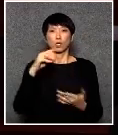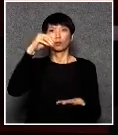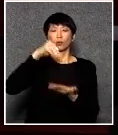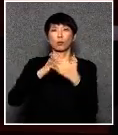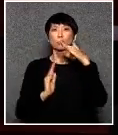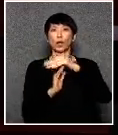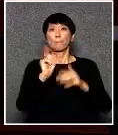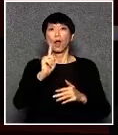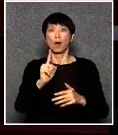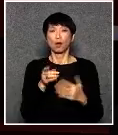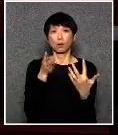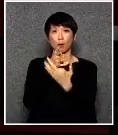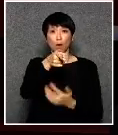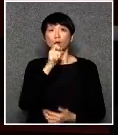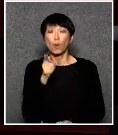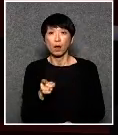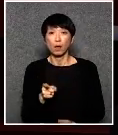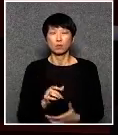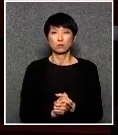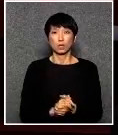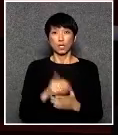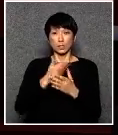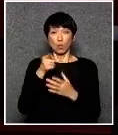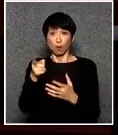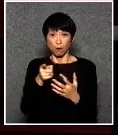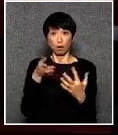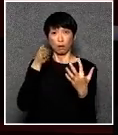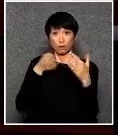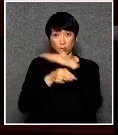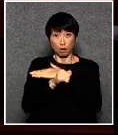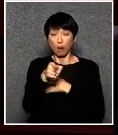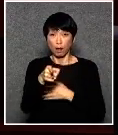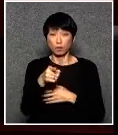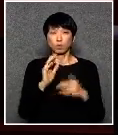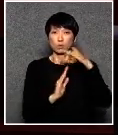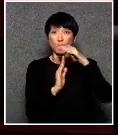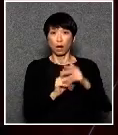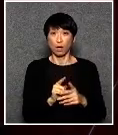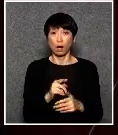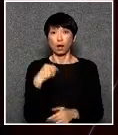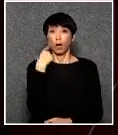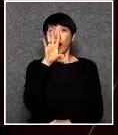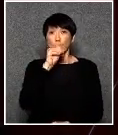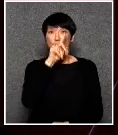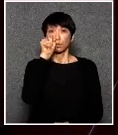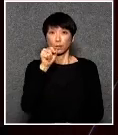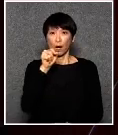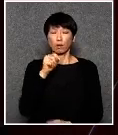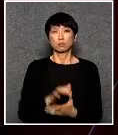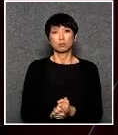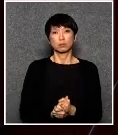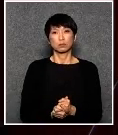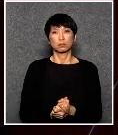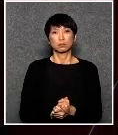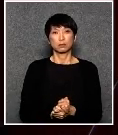我而家有得罪你咩？係因為得罪你停止發言，定係因為我離題嚟停止發言呢？ 黃毓民議員立即翻嚟